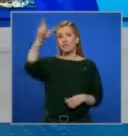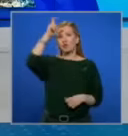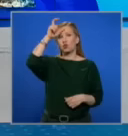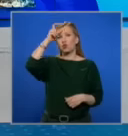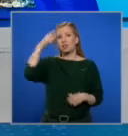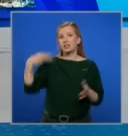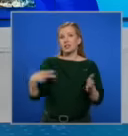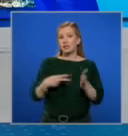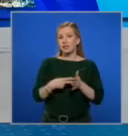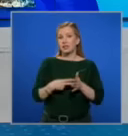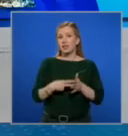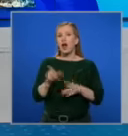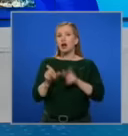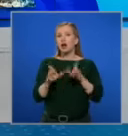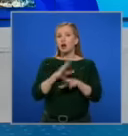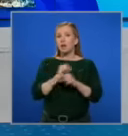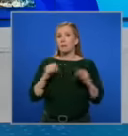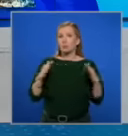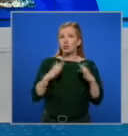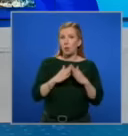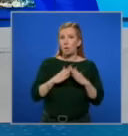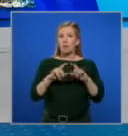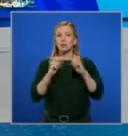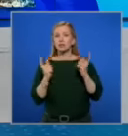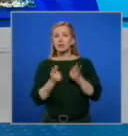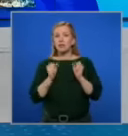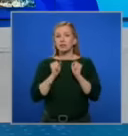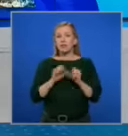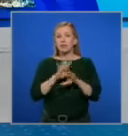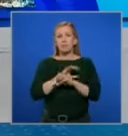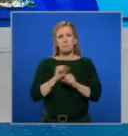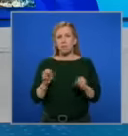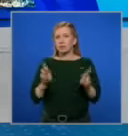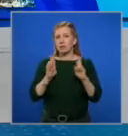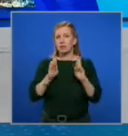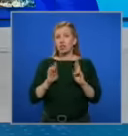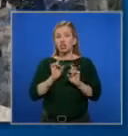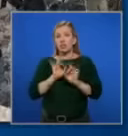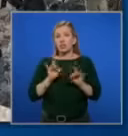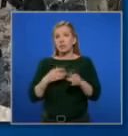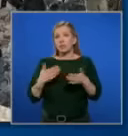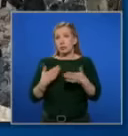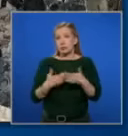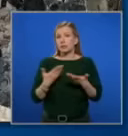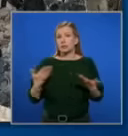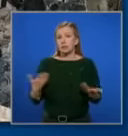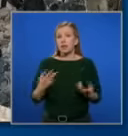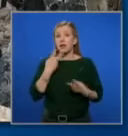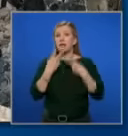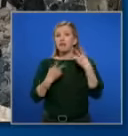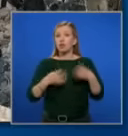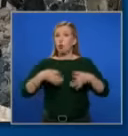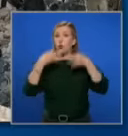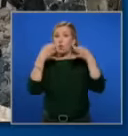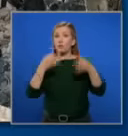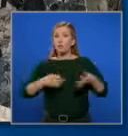Хора без дом, деца без родители, семейства очакващи без надежда новини за близките си. Виждате официалните данни